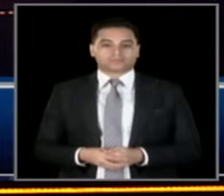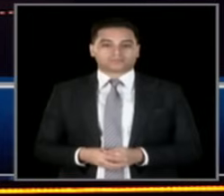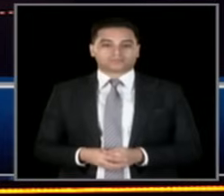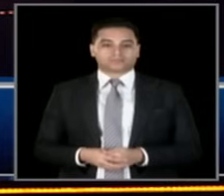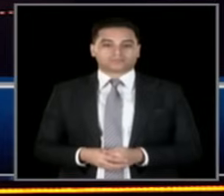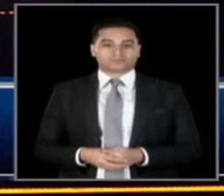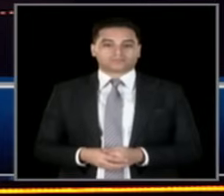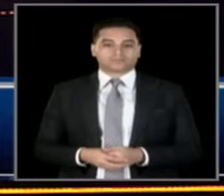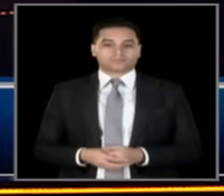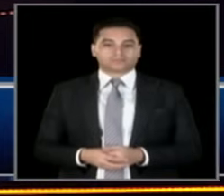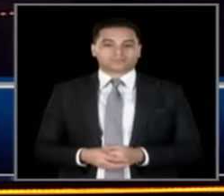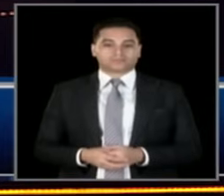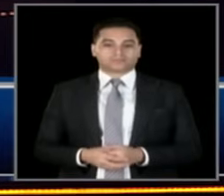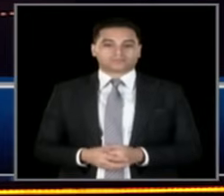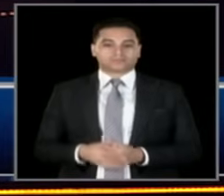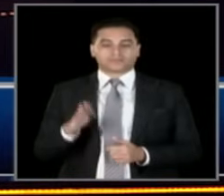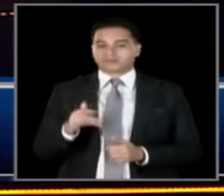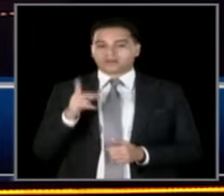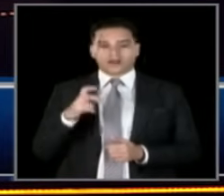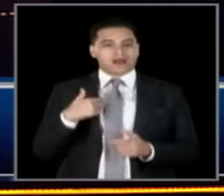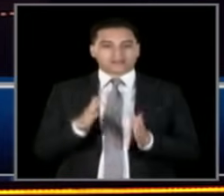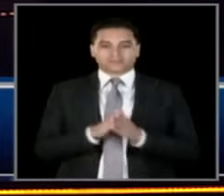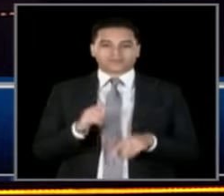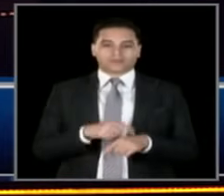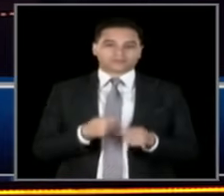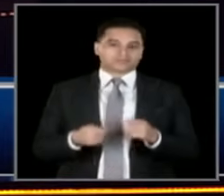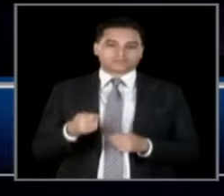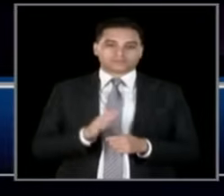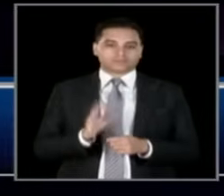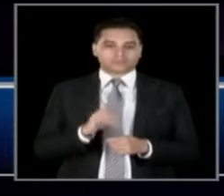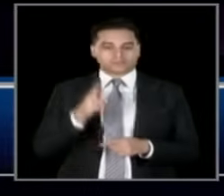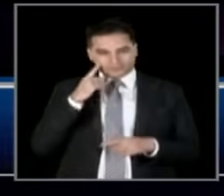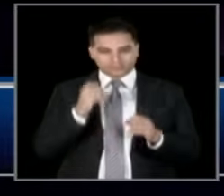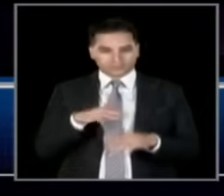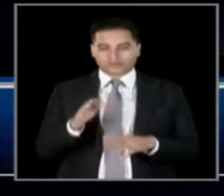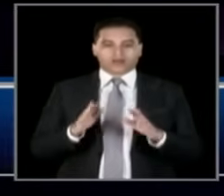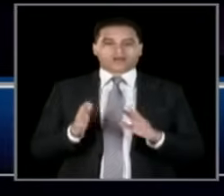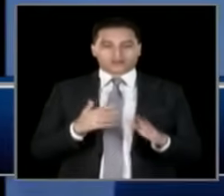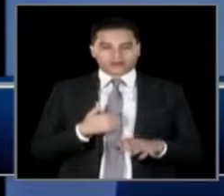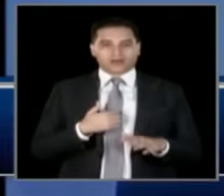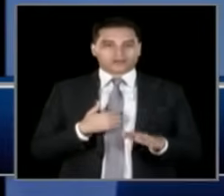سارة للأسف الشديد مش هقدر أديكي وقت أكتر من كده. أنتي توترتي و